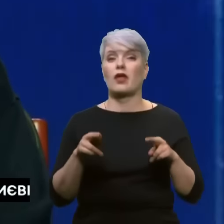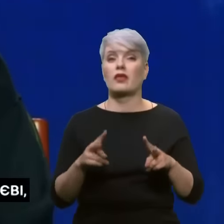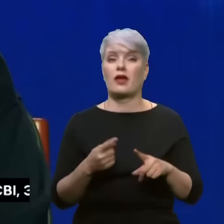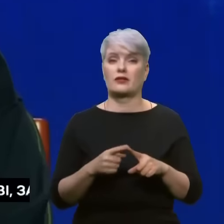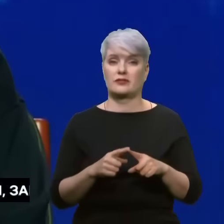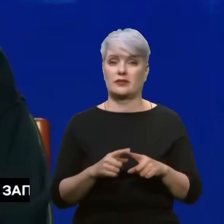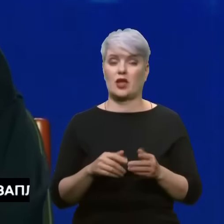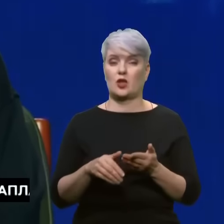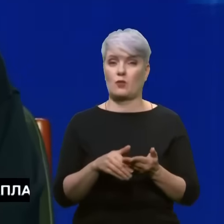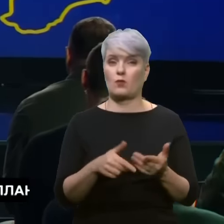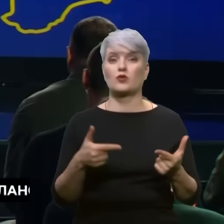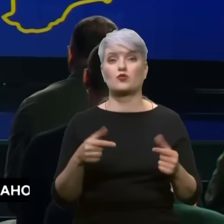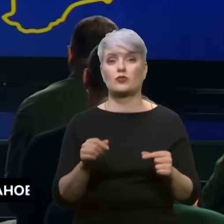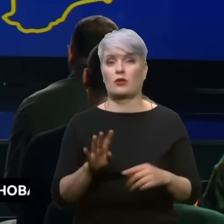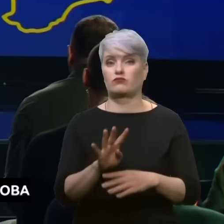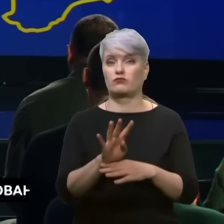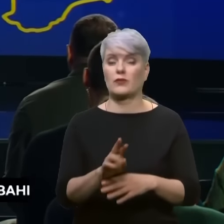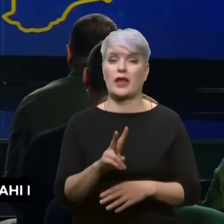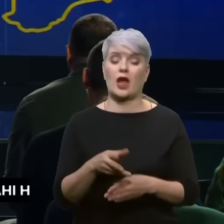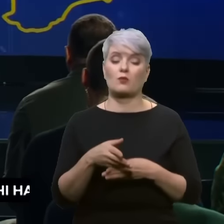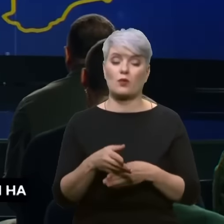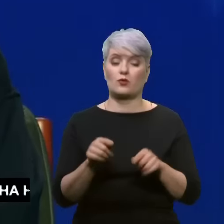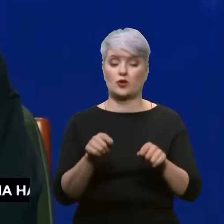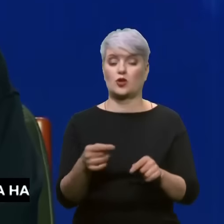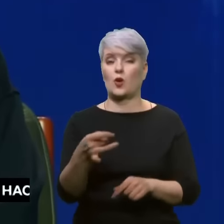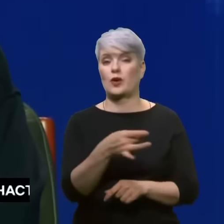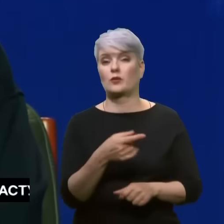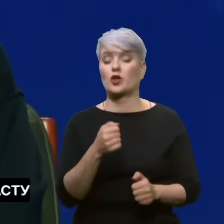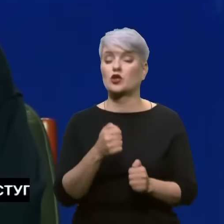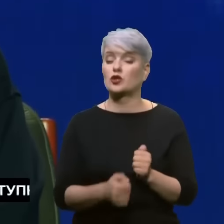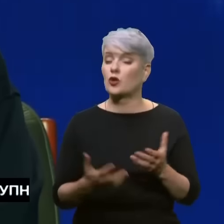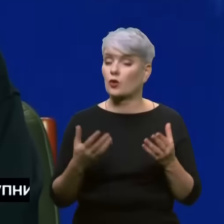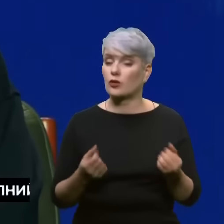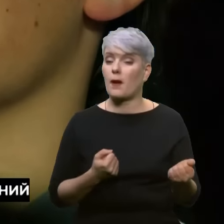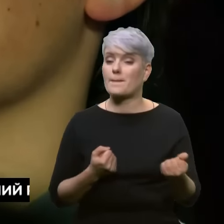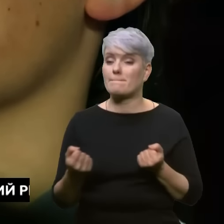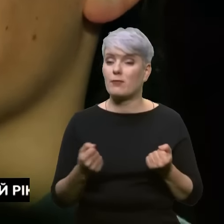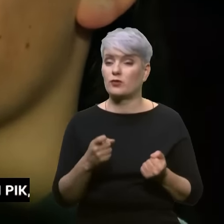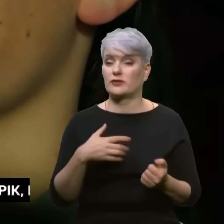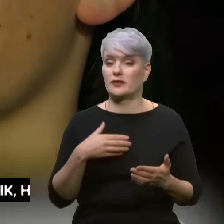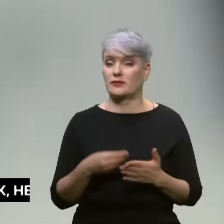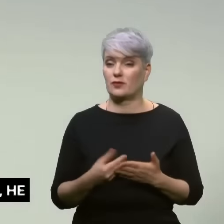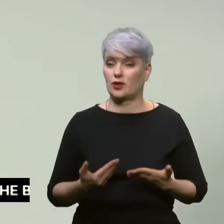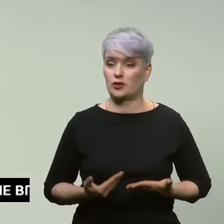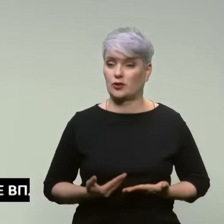де це буде, як це допоможе цьому регіону, який щоденно бореться за своє життя.